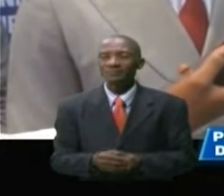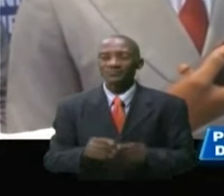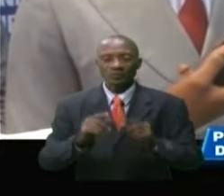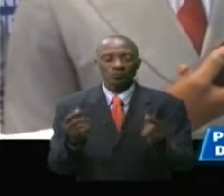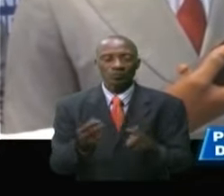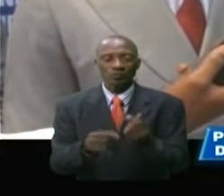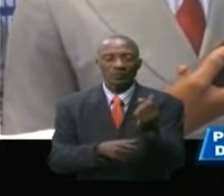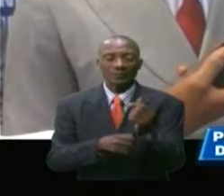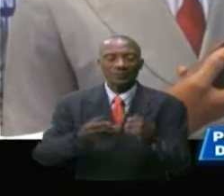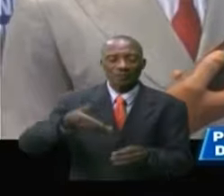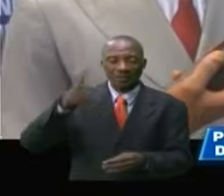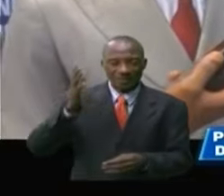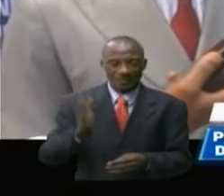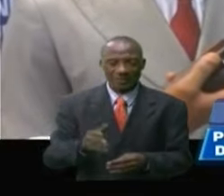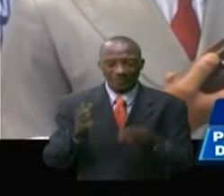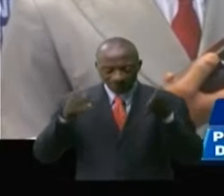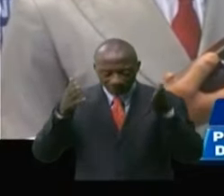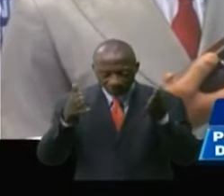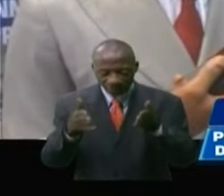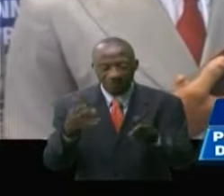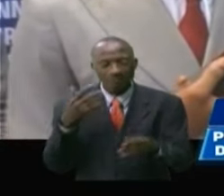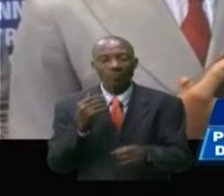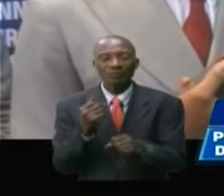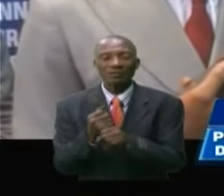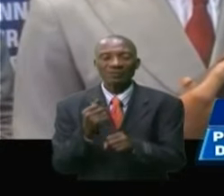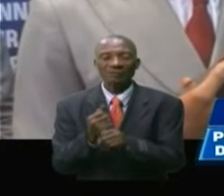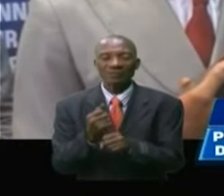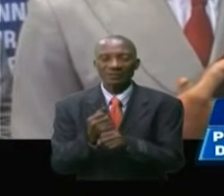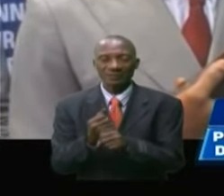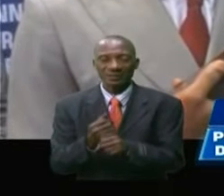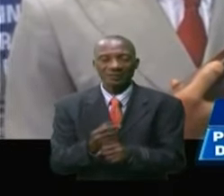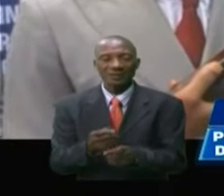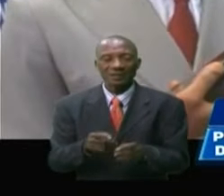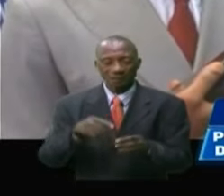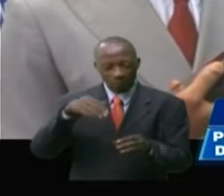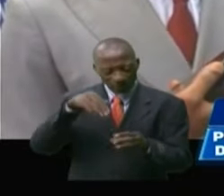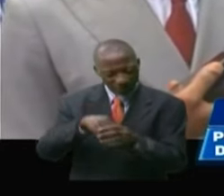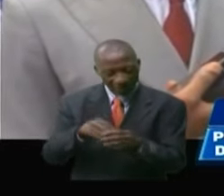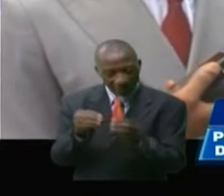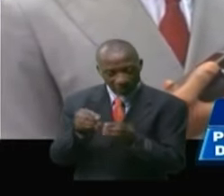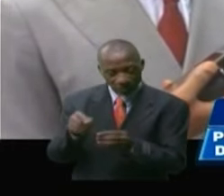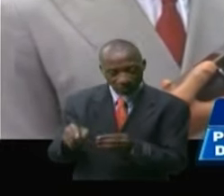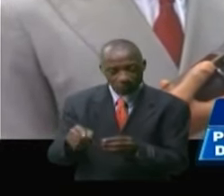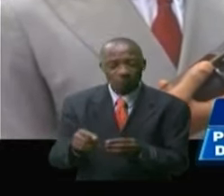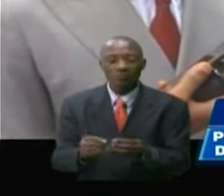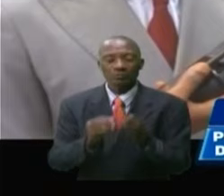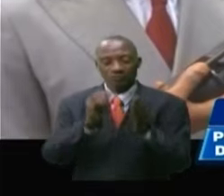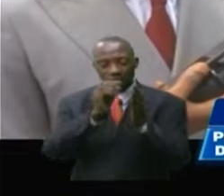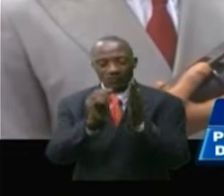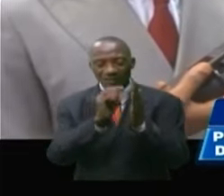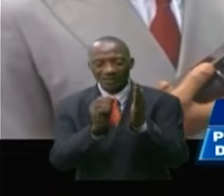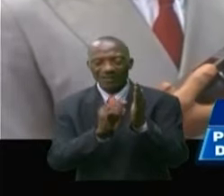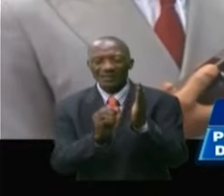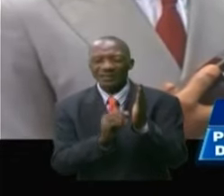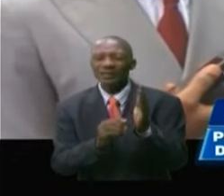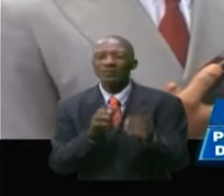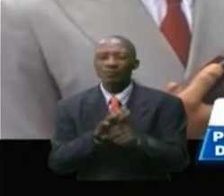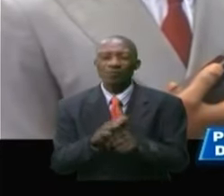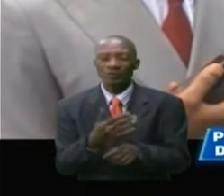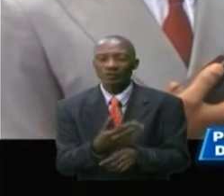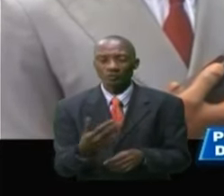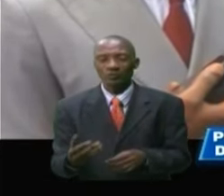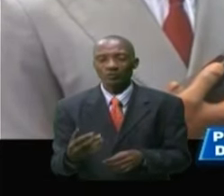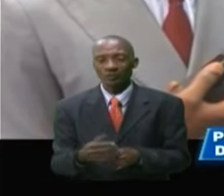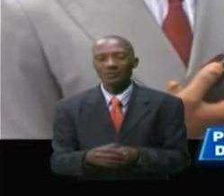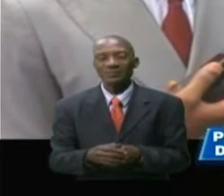en atelier pour travailler et nous savons que de cela sortira le bon résultat. Ce plan de 3 ans, ça permet au moins de ne pas tâtonner,